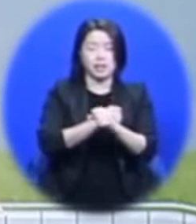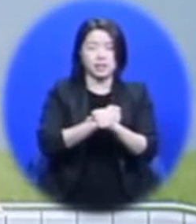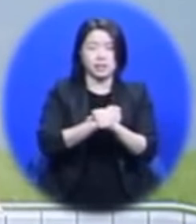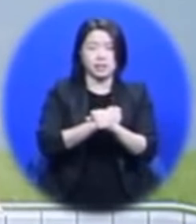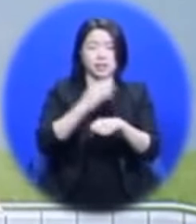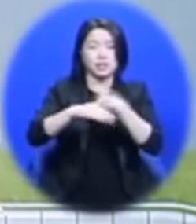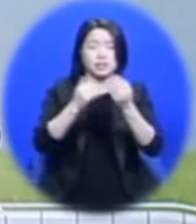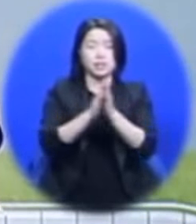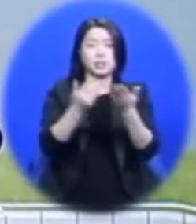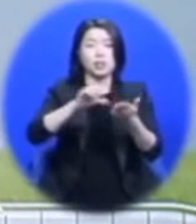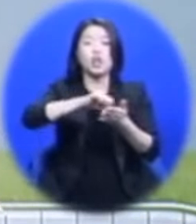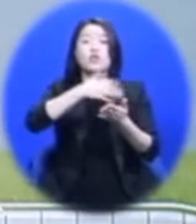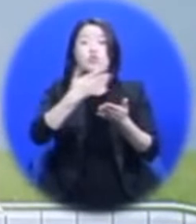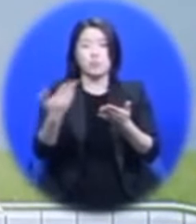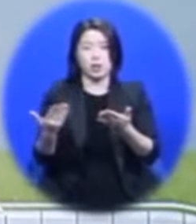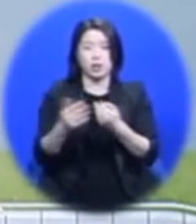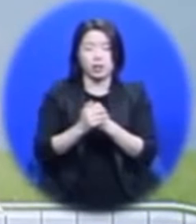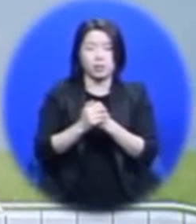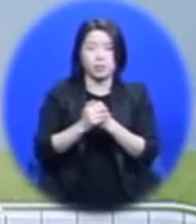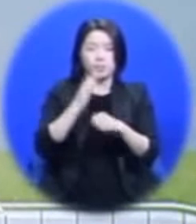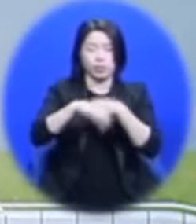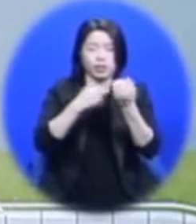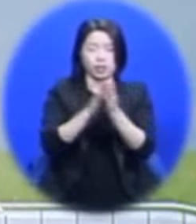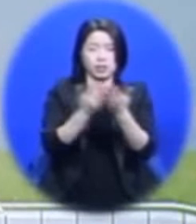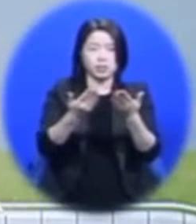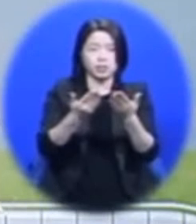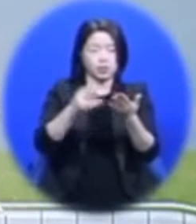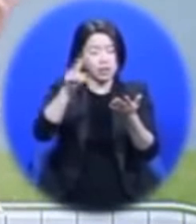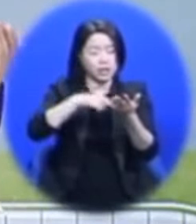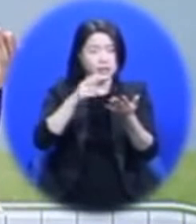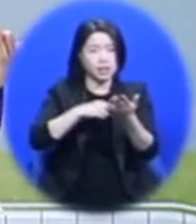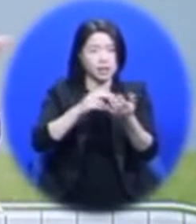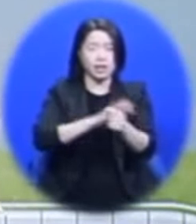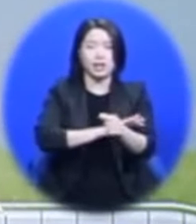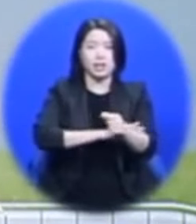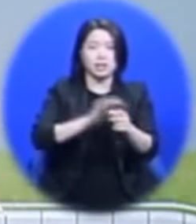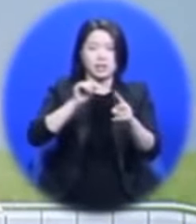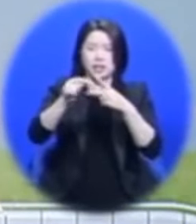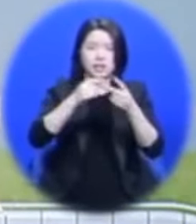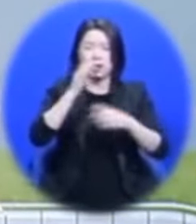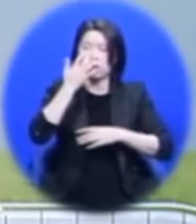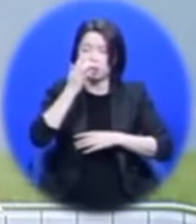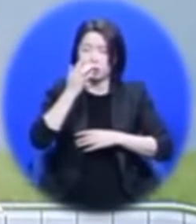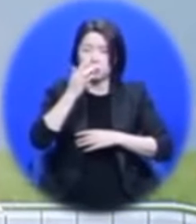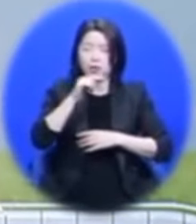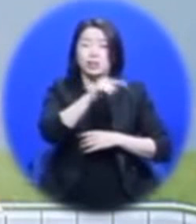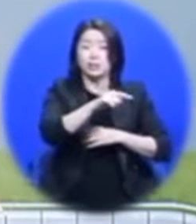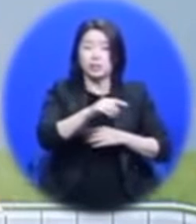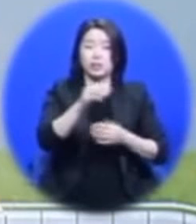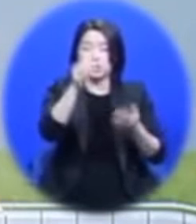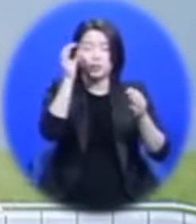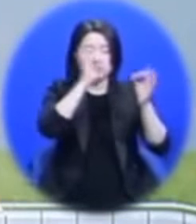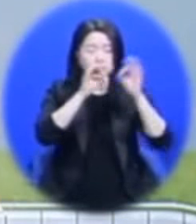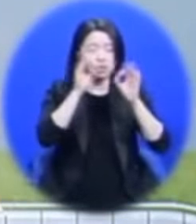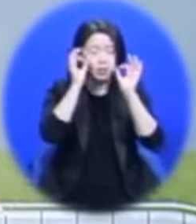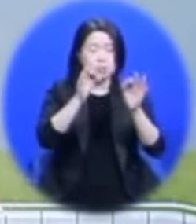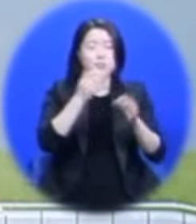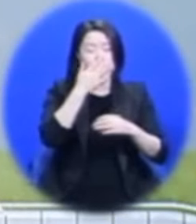유명합니다. 그래서 성경을 읽다가 내용을 잘 이해하기 어려우면 메시지 성경을 보면 아, 이런 뜻이구나 할 수도